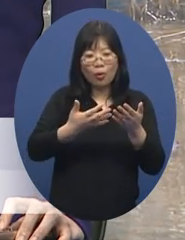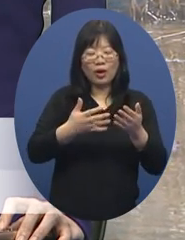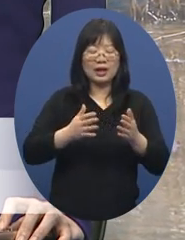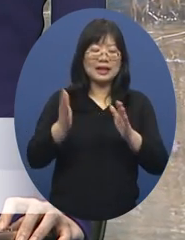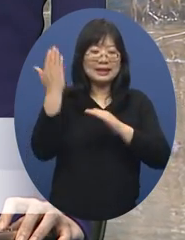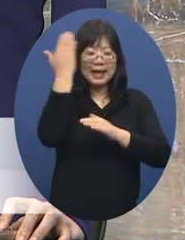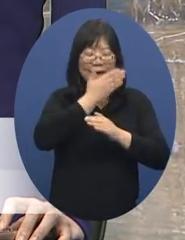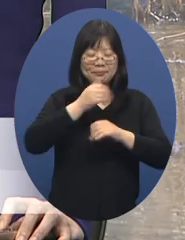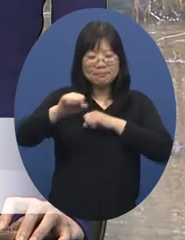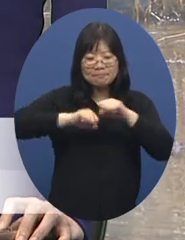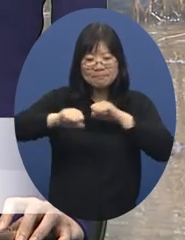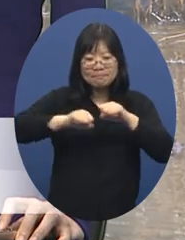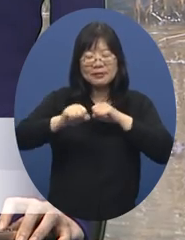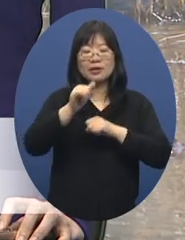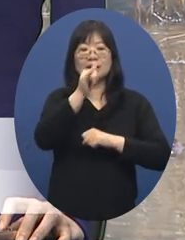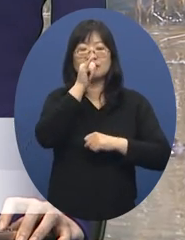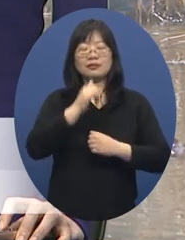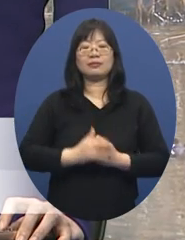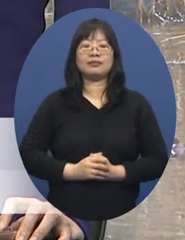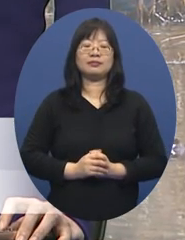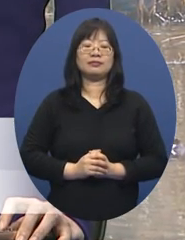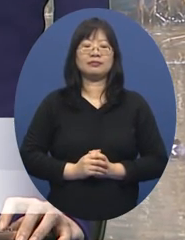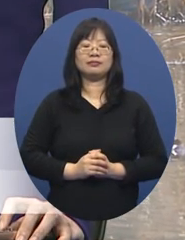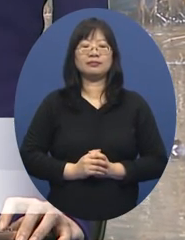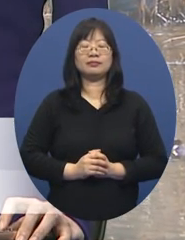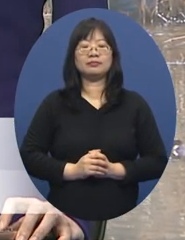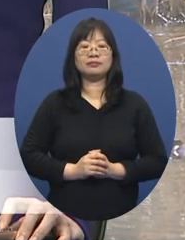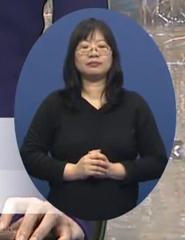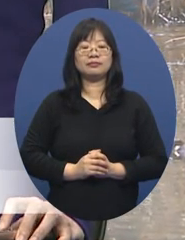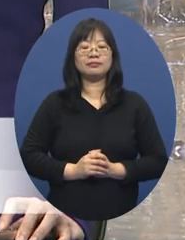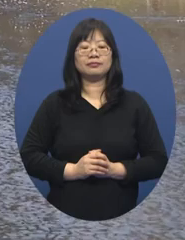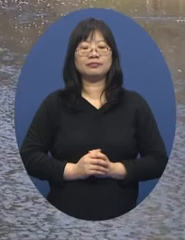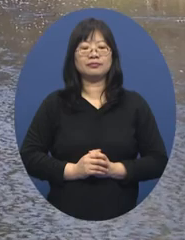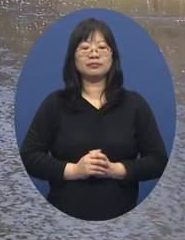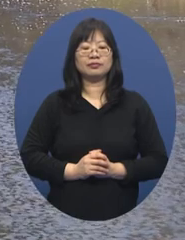구슬땀을 흘렸습니다. 최창순 기자가 현장 동행했습니다.